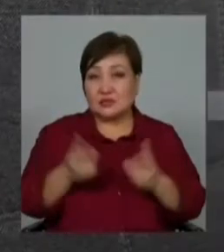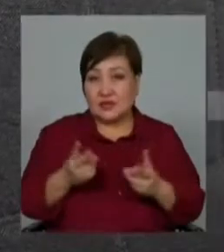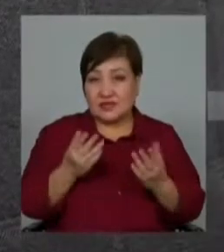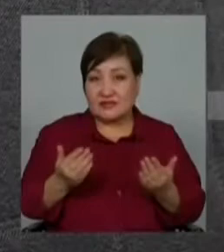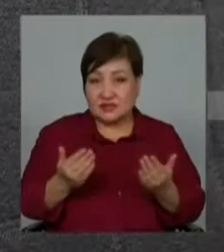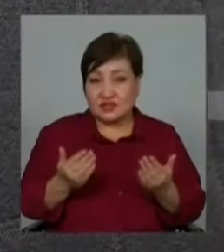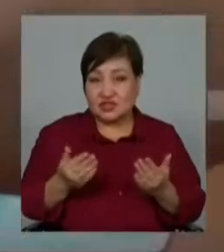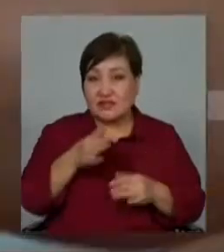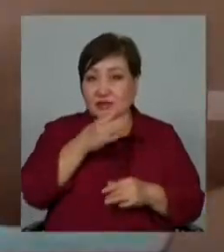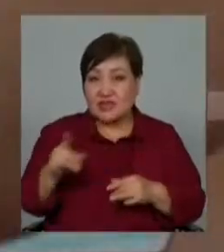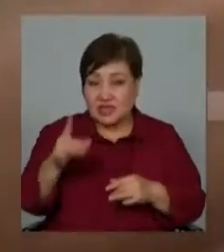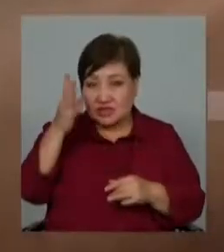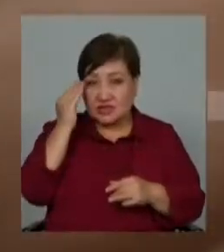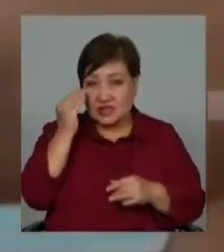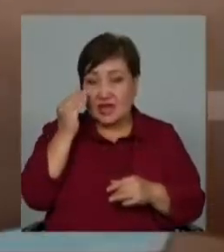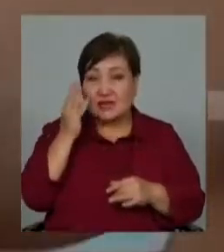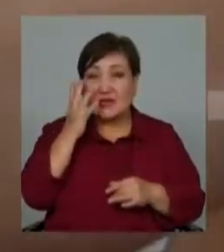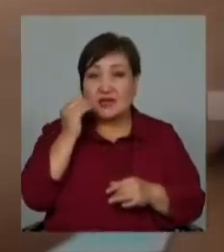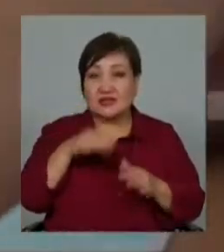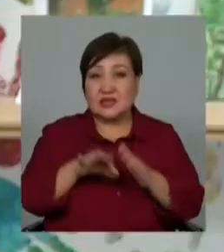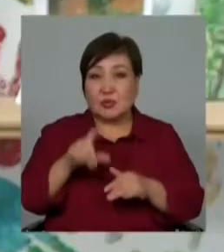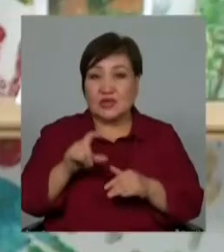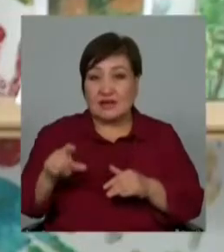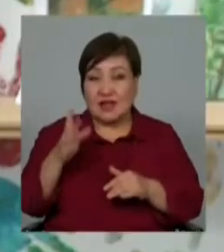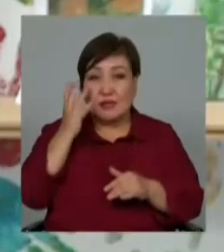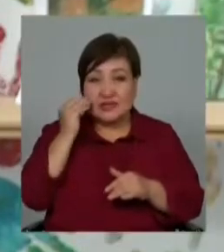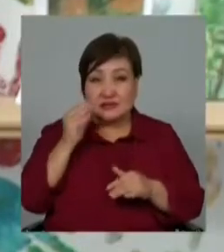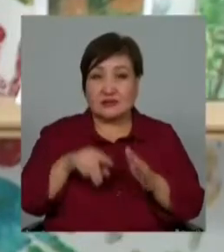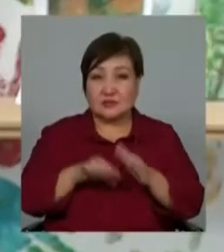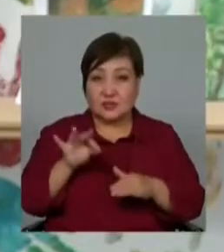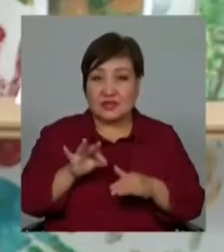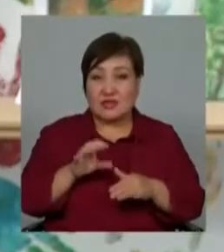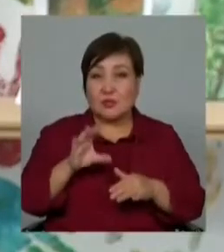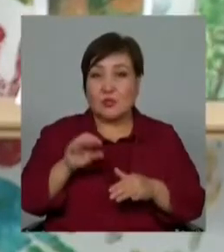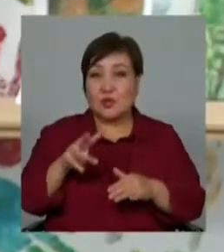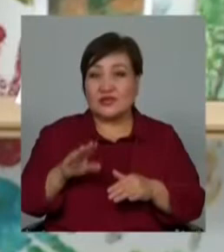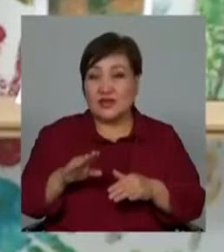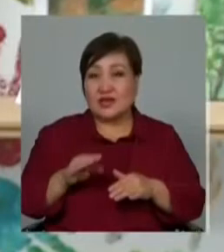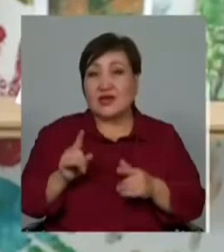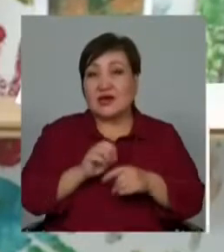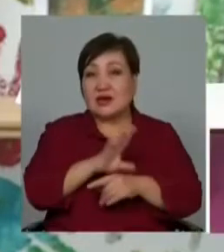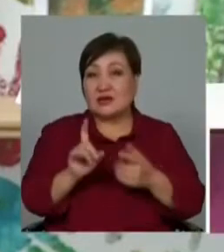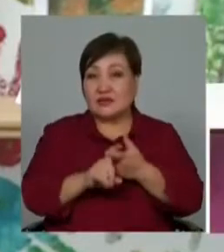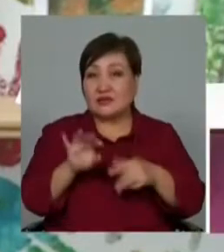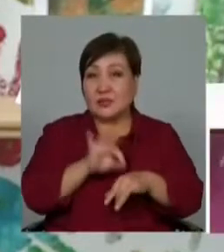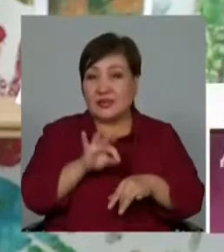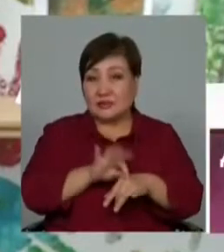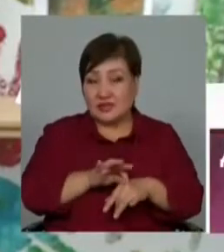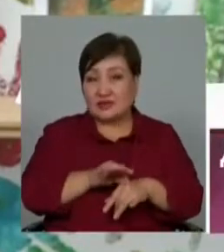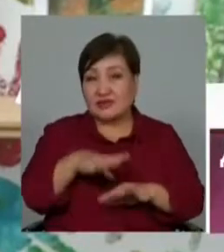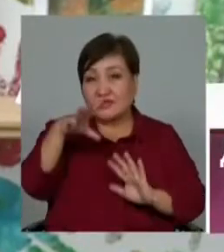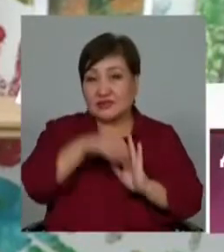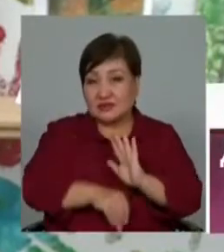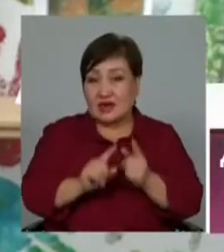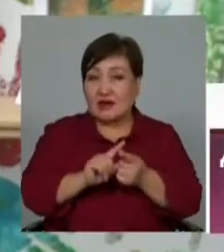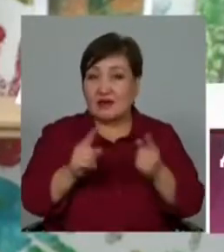депутат Алматинского городского маслихата Асия Аканова. Пандемия коронавируса внесла коррективы в нашу жизнь. Сейчас многие, скажем так, плоскости